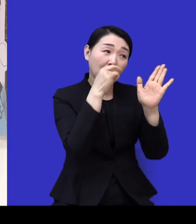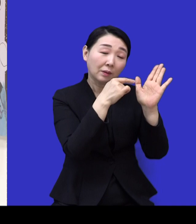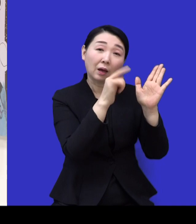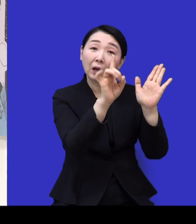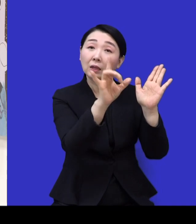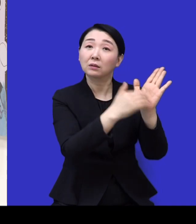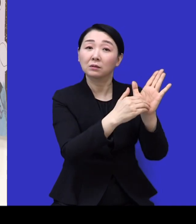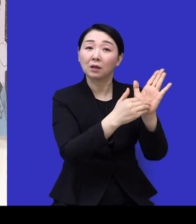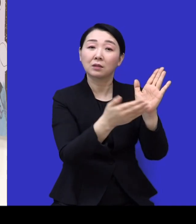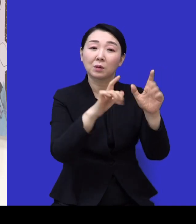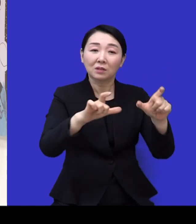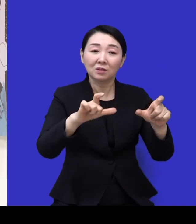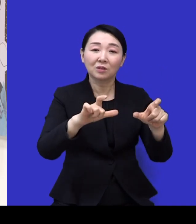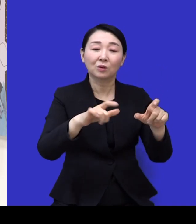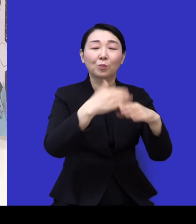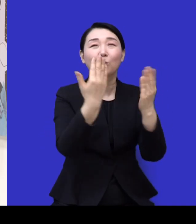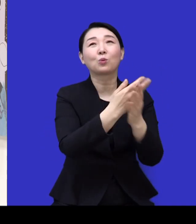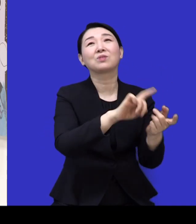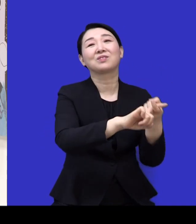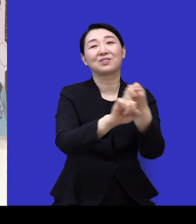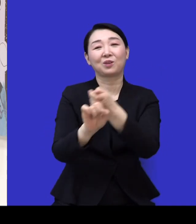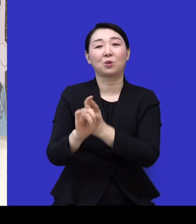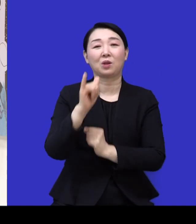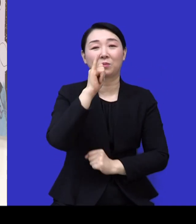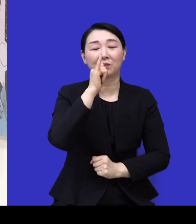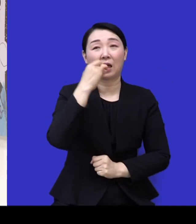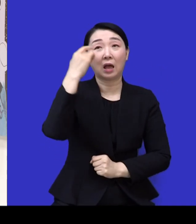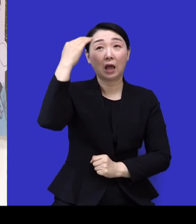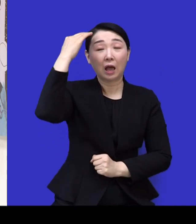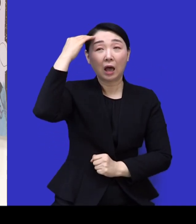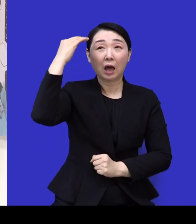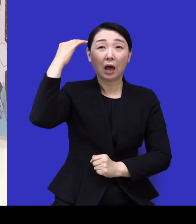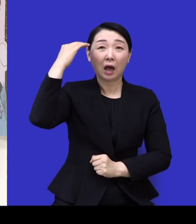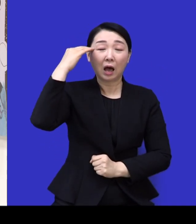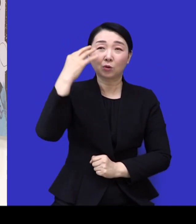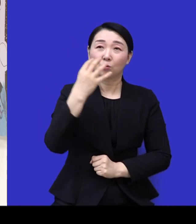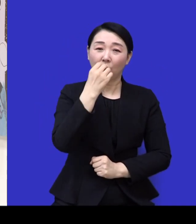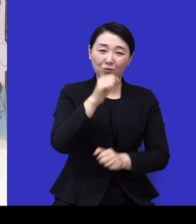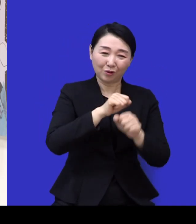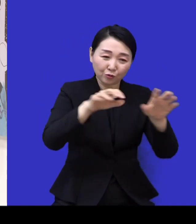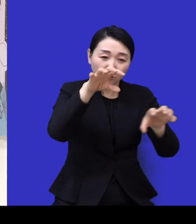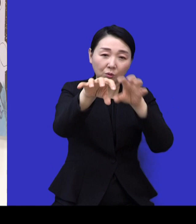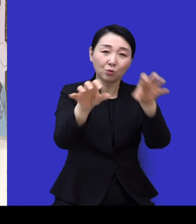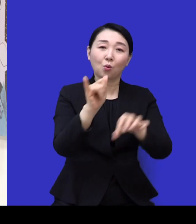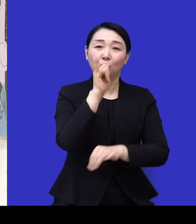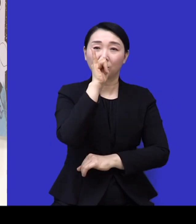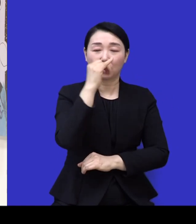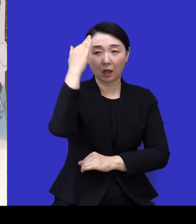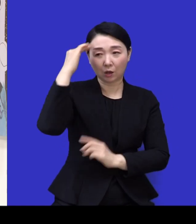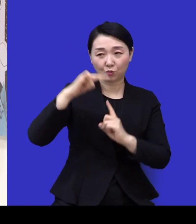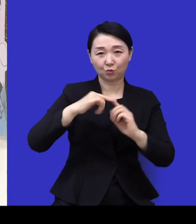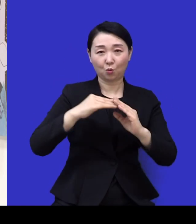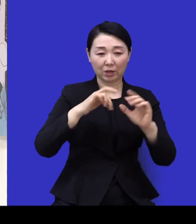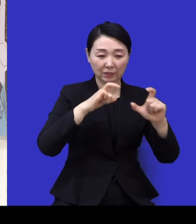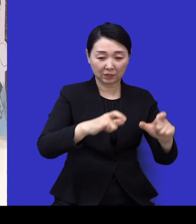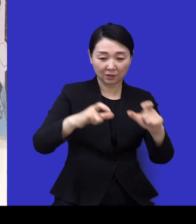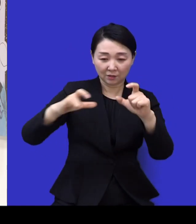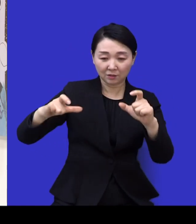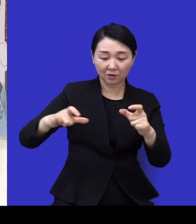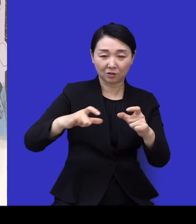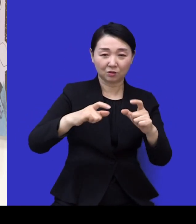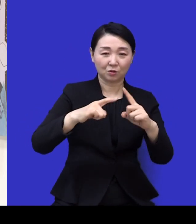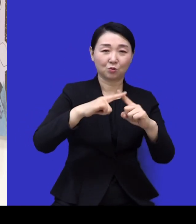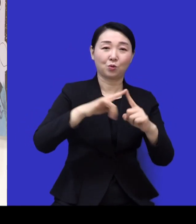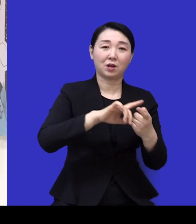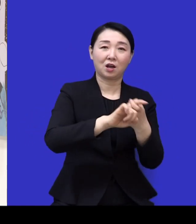올렸는데 그 지역이 연합을 하는 거예요. 그러니까 한국 디아스포라들이 연합을 하고 한국에 있는 교회들이 지역 교회들이 연합을 합니다.